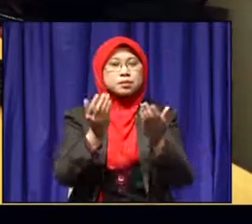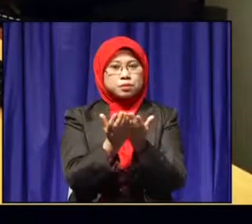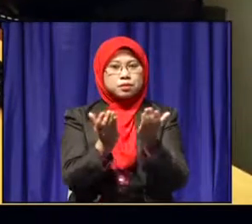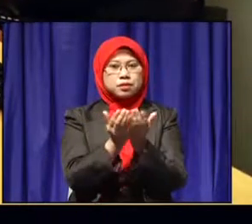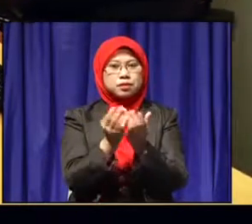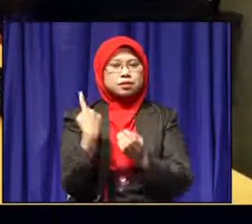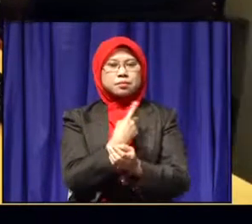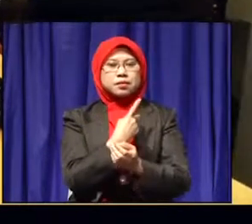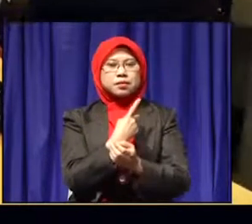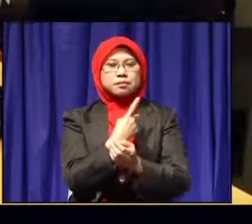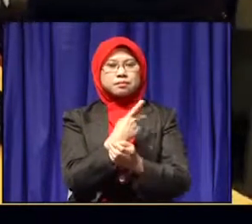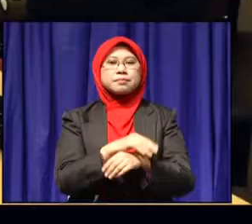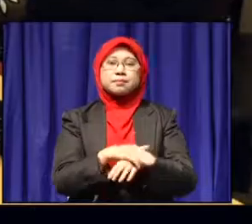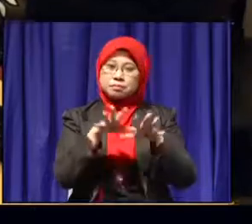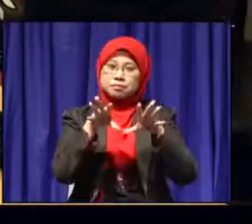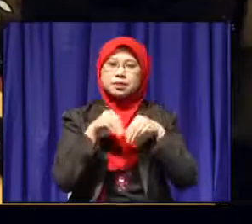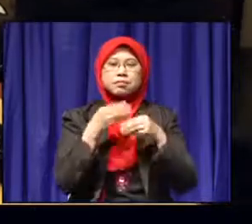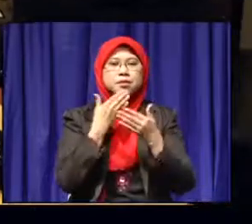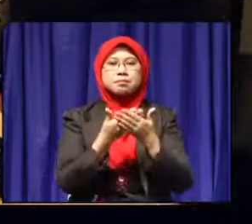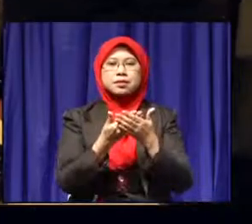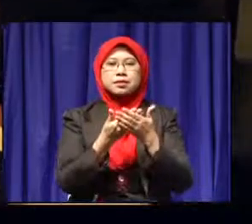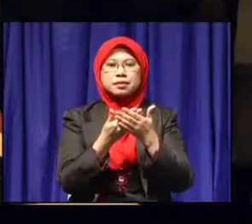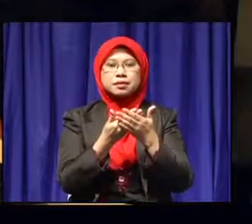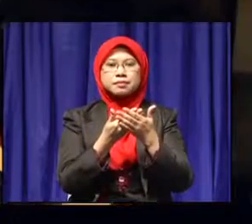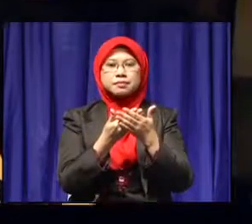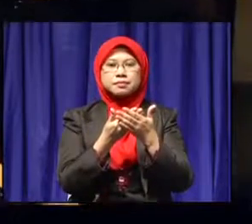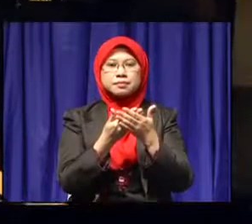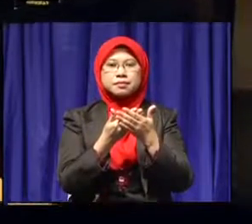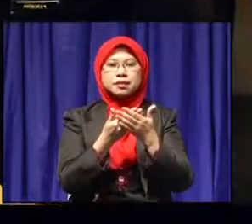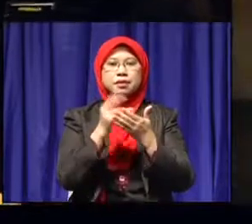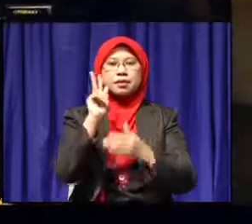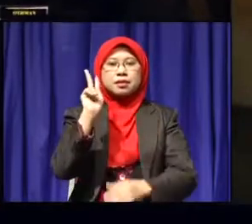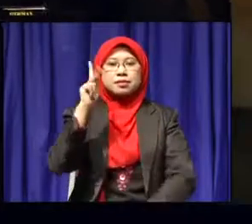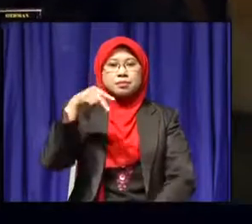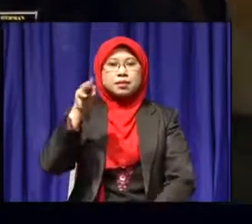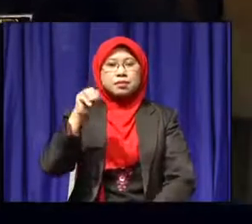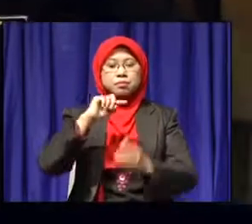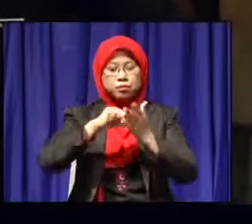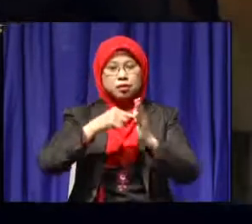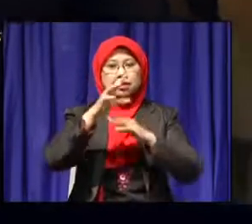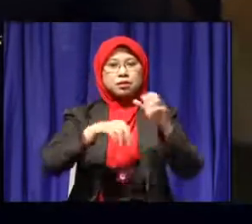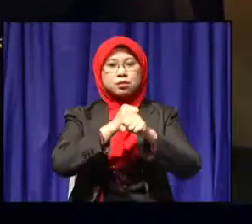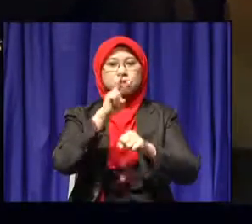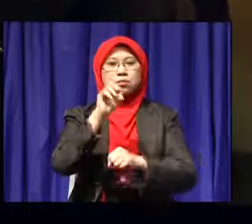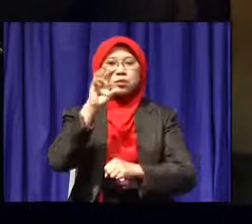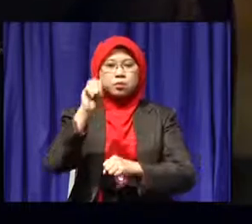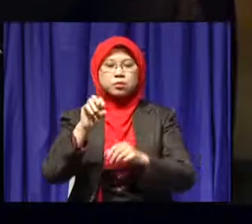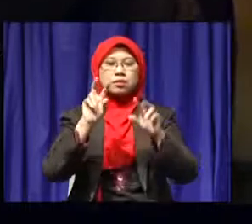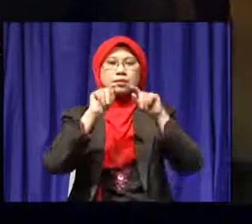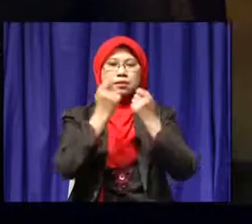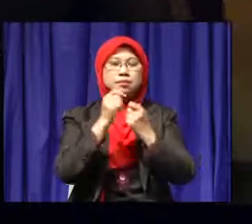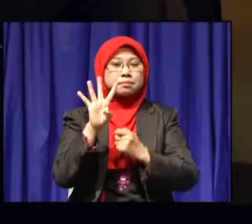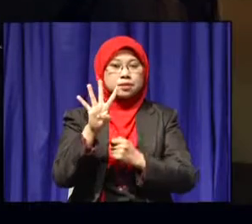kami sangat menyambut baik PGC ditawarkan oleh TPM bagi mulai tahun 2020 bagi kita tampak